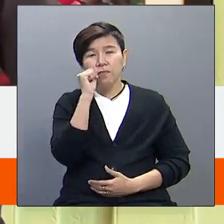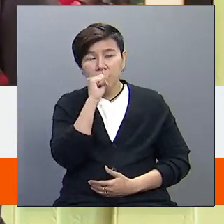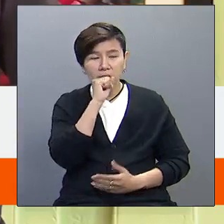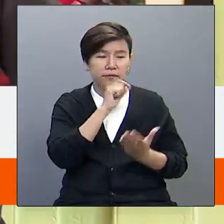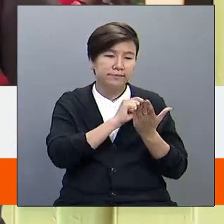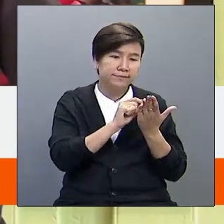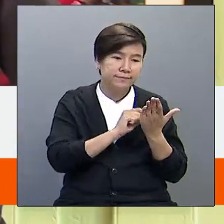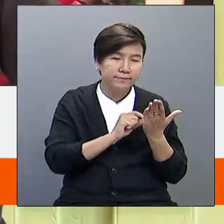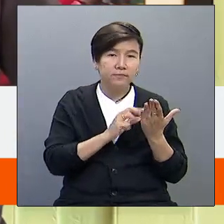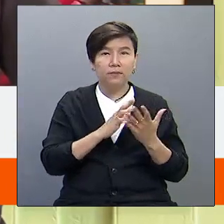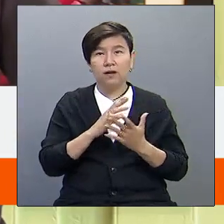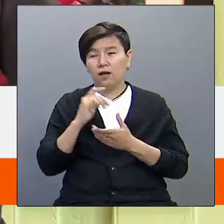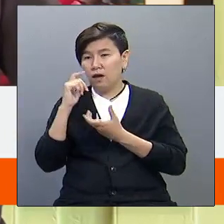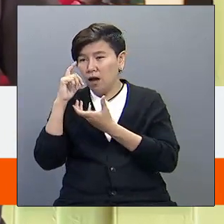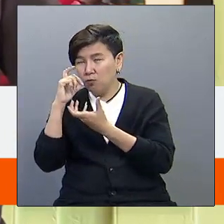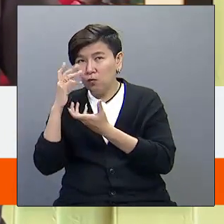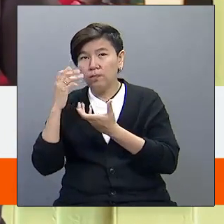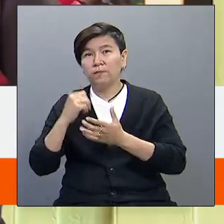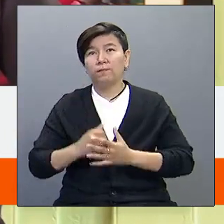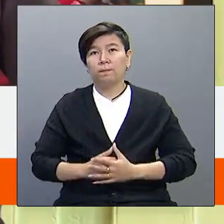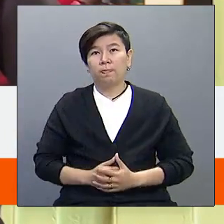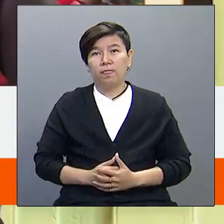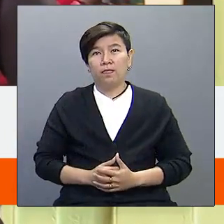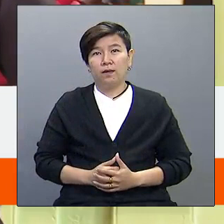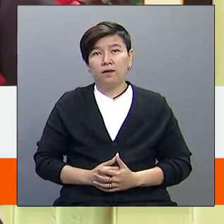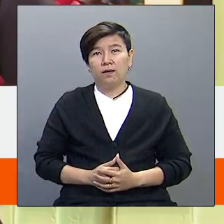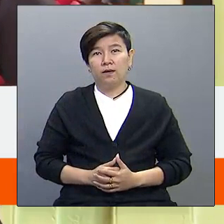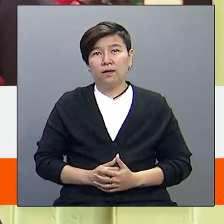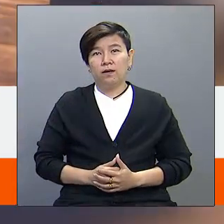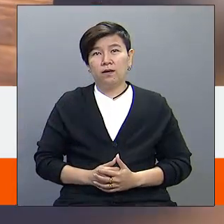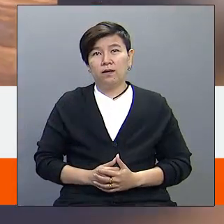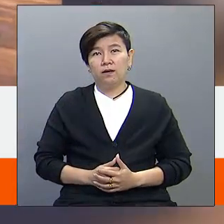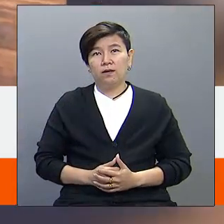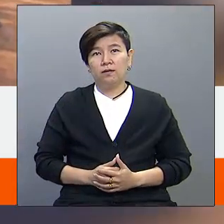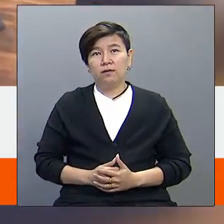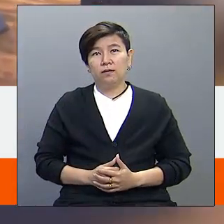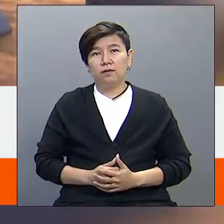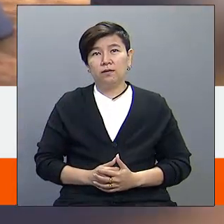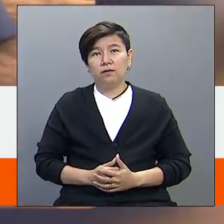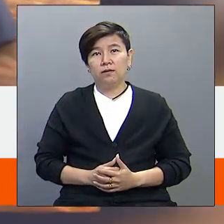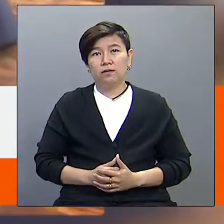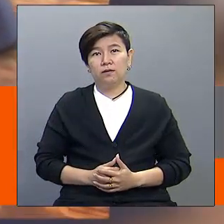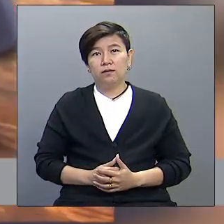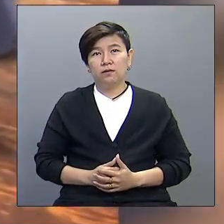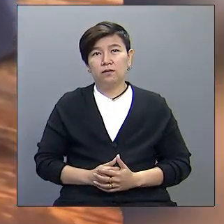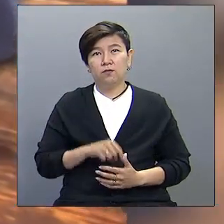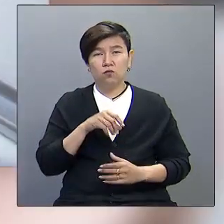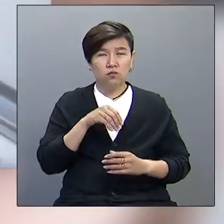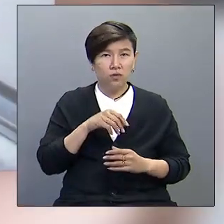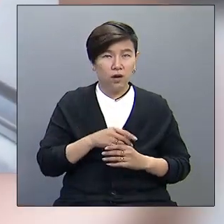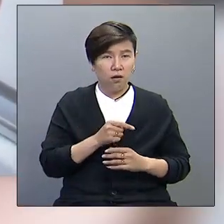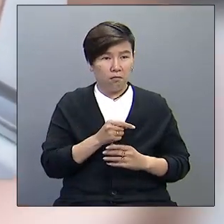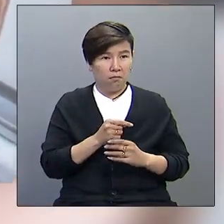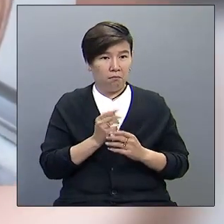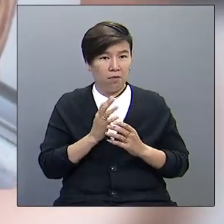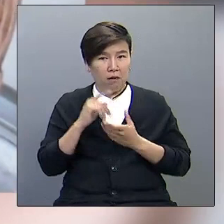คือเราจะย่ำอยู่กับที่คือจำนวนไม่ได้เป็นตัวบอกว่างานมันมีคุณภาพนะผมว่ามันเหมือนเรา